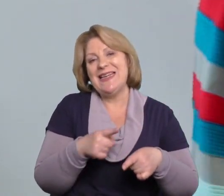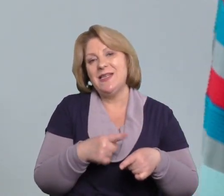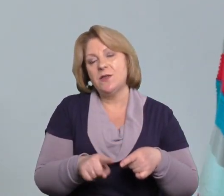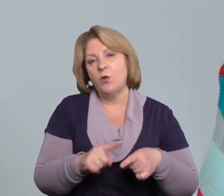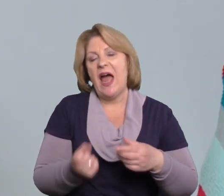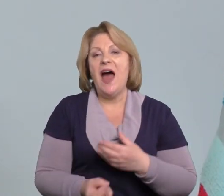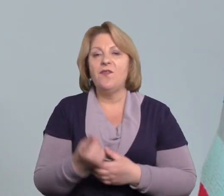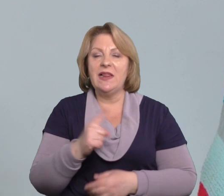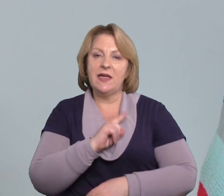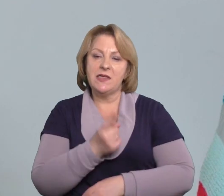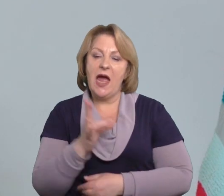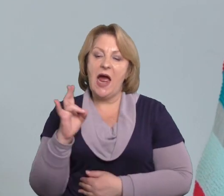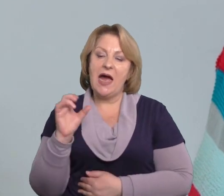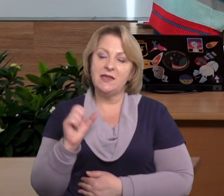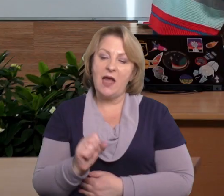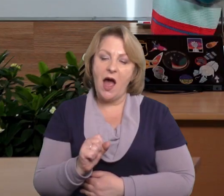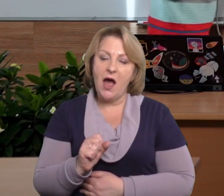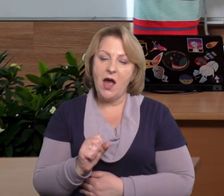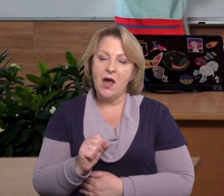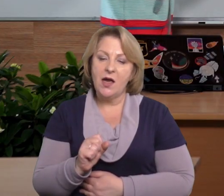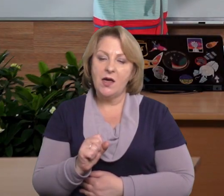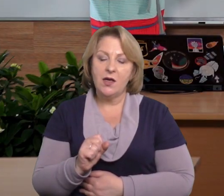цією силою, тобто на G.